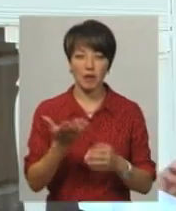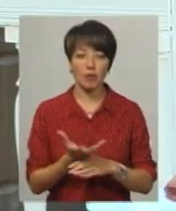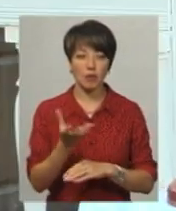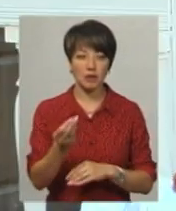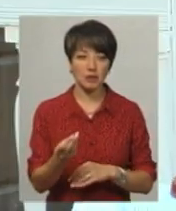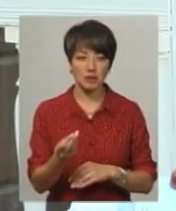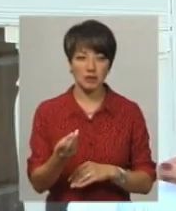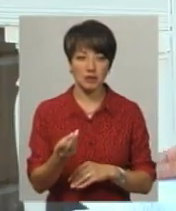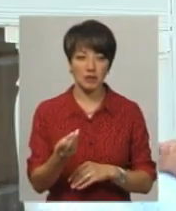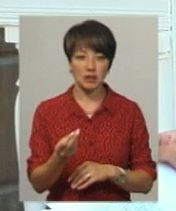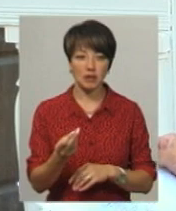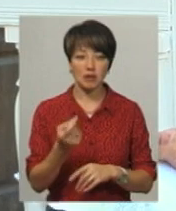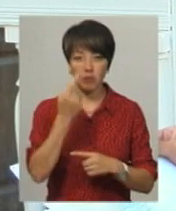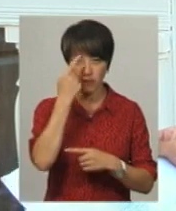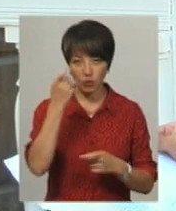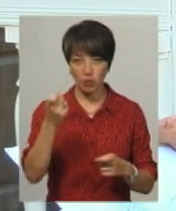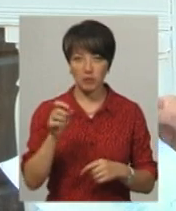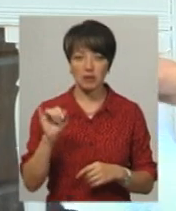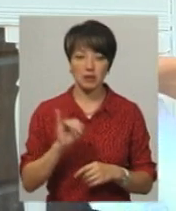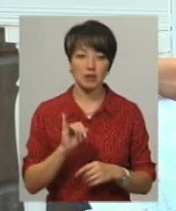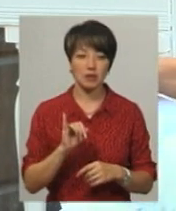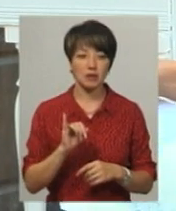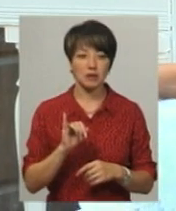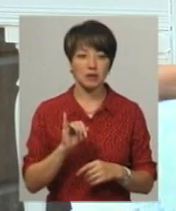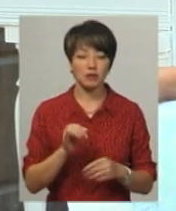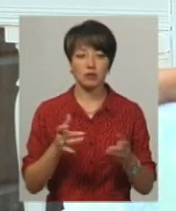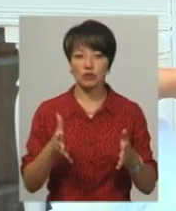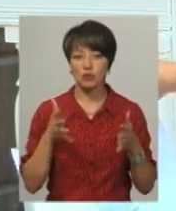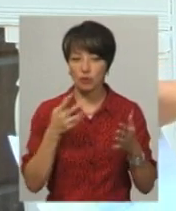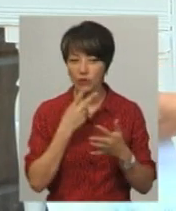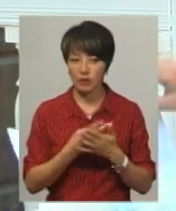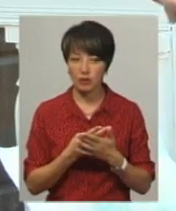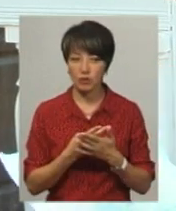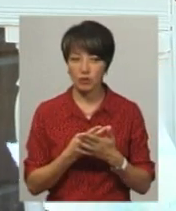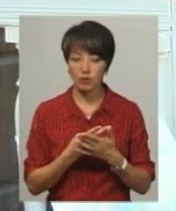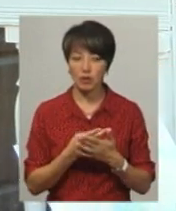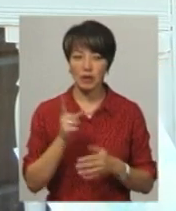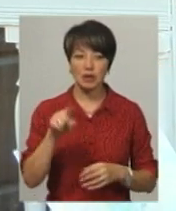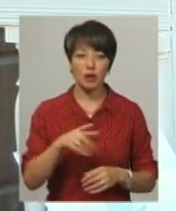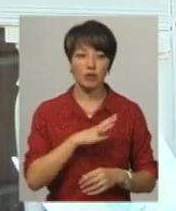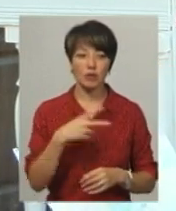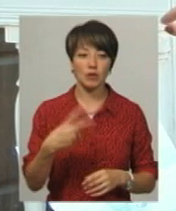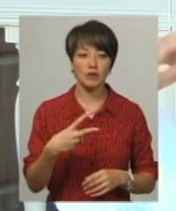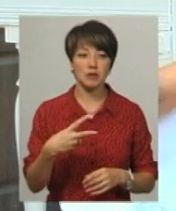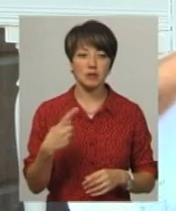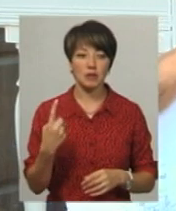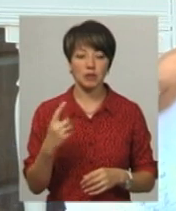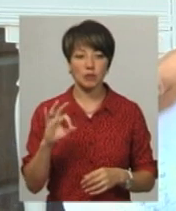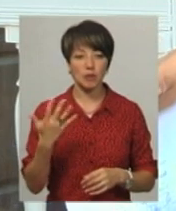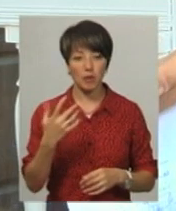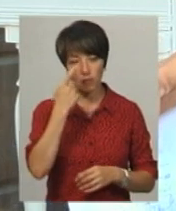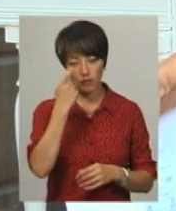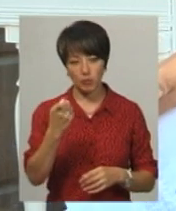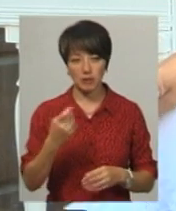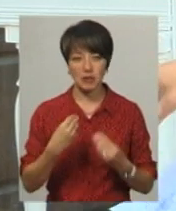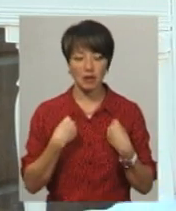проплатити. Приносить, дає мені то повідомлення, на якому чітко видно. Там було 21.05, а